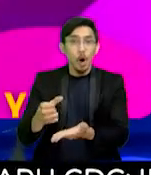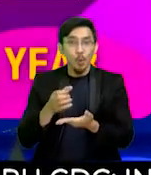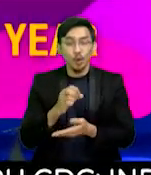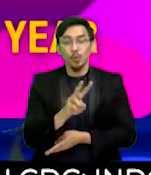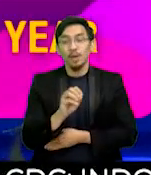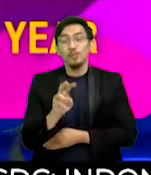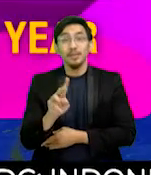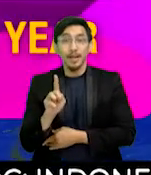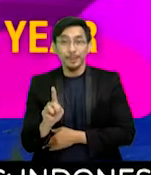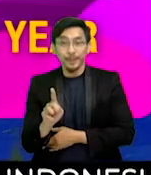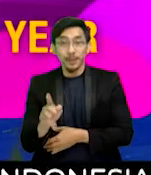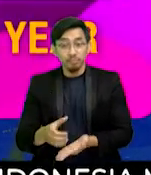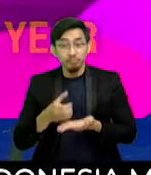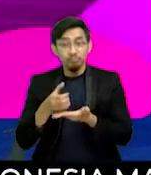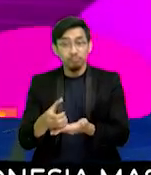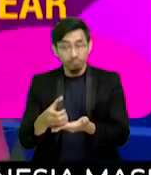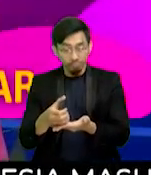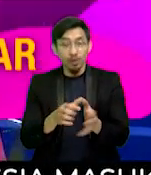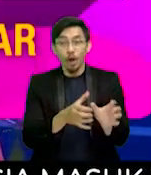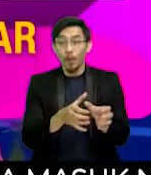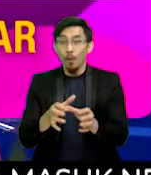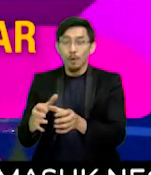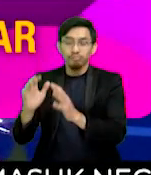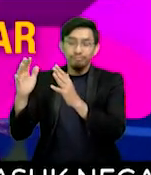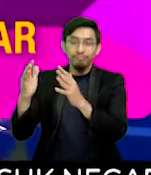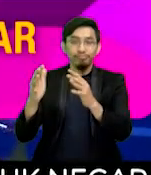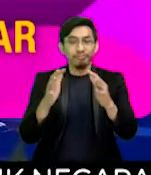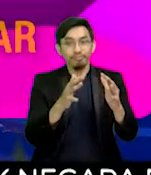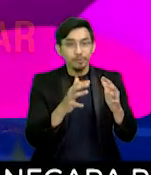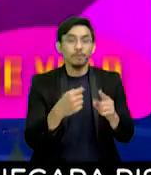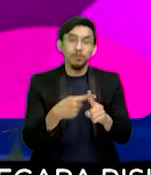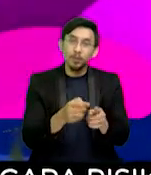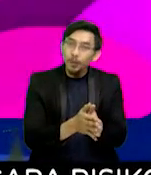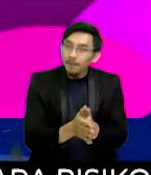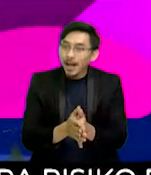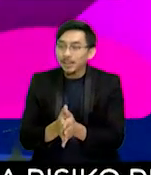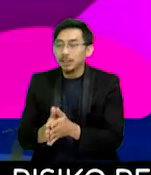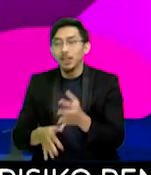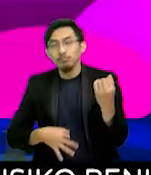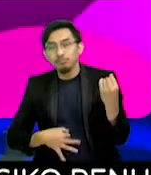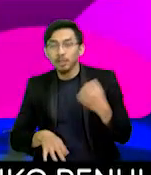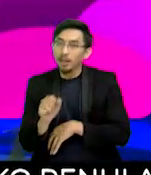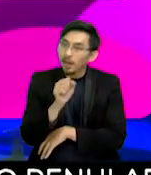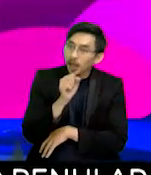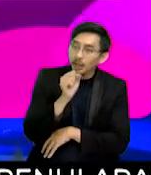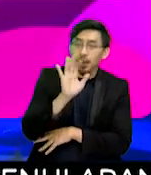kepada 12 nominasi sebagai bentuk apresiasi dan untuk memotivasi musisi Indonesia untuk terus melahirkan karya terbaiknya.